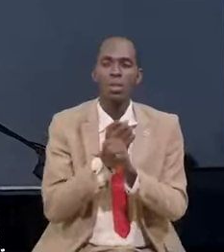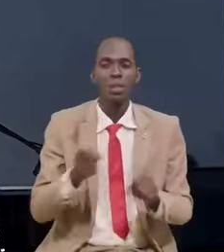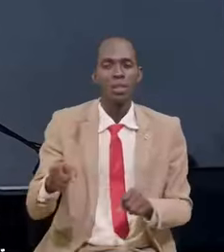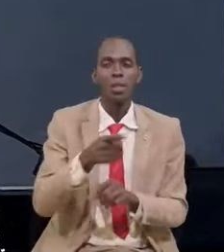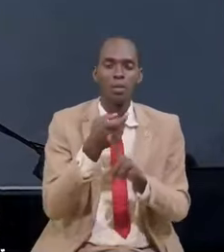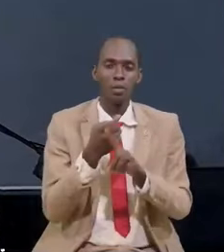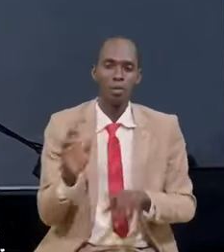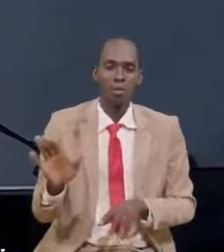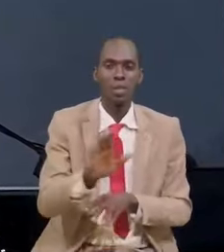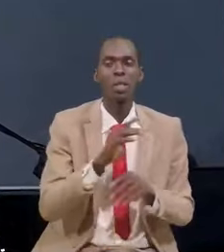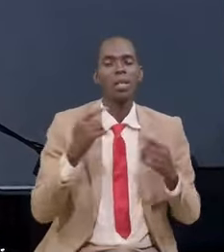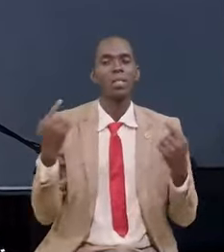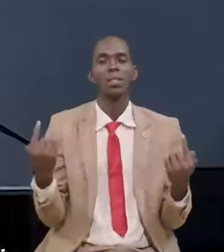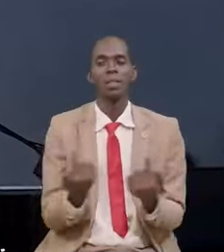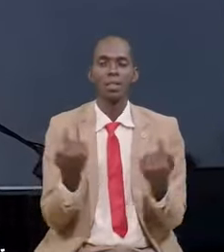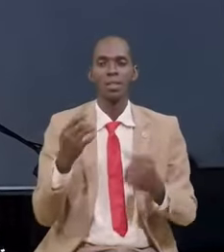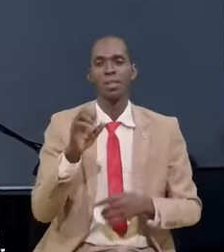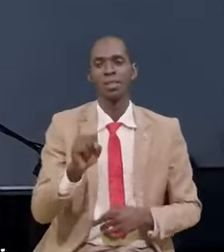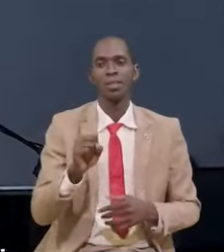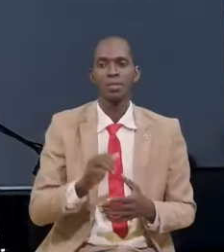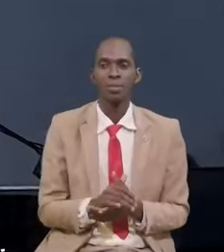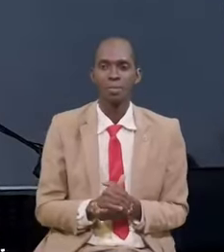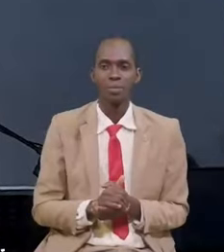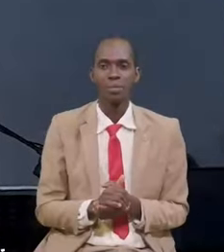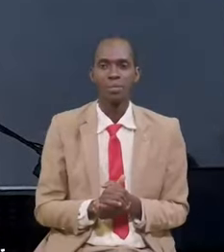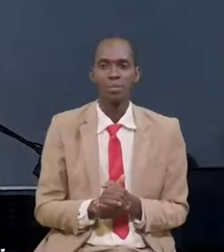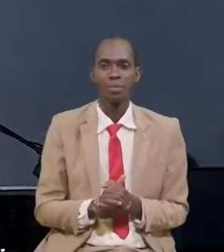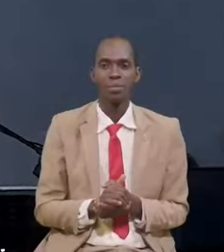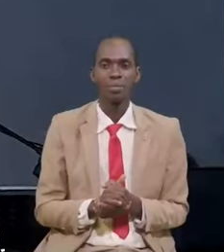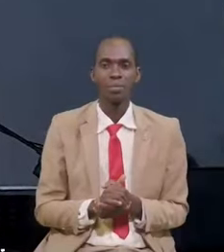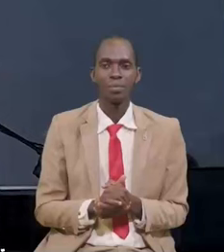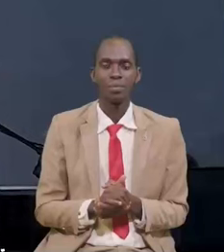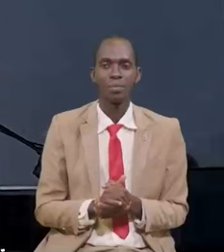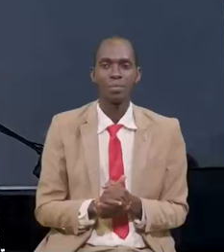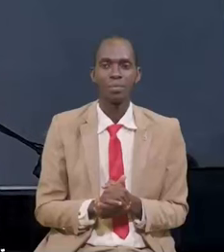Il sauvera toutes les créatures, son peuple, de ses péchés.